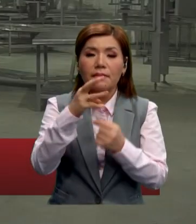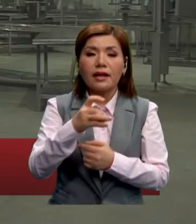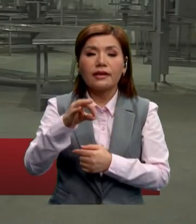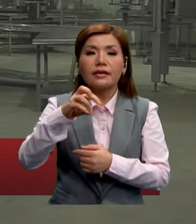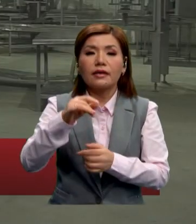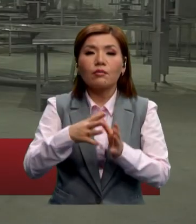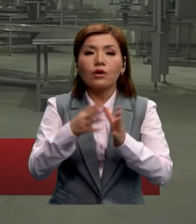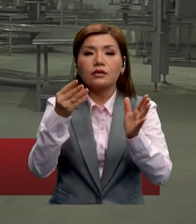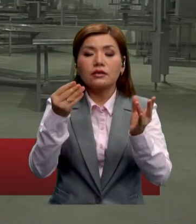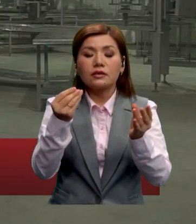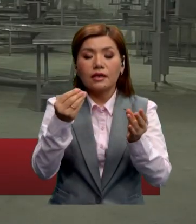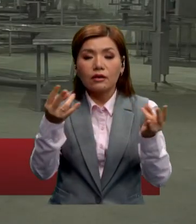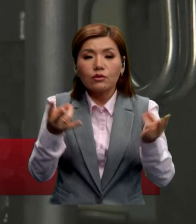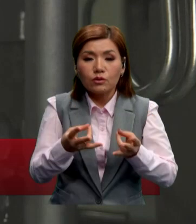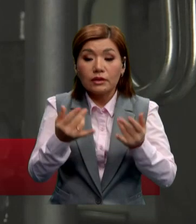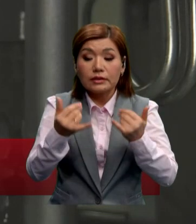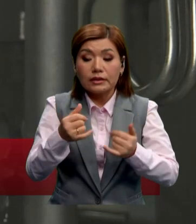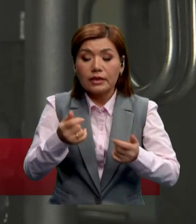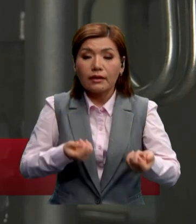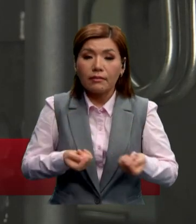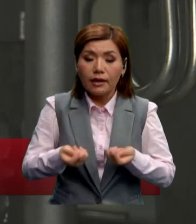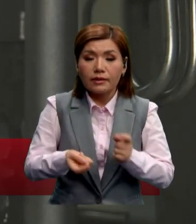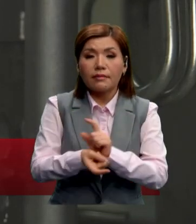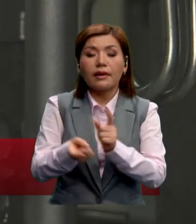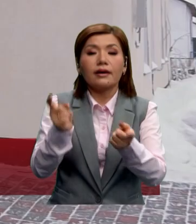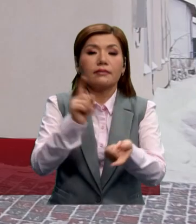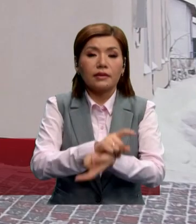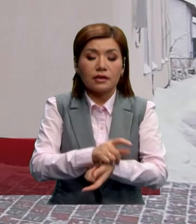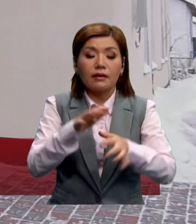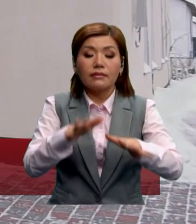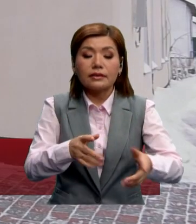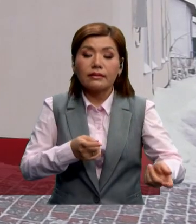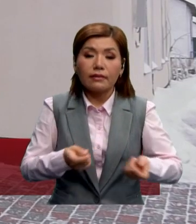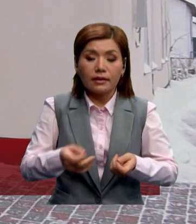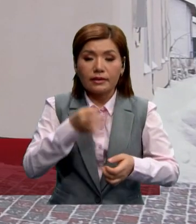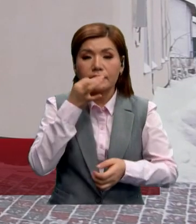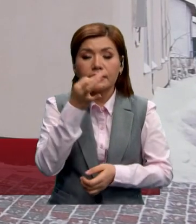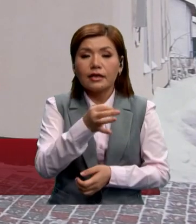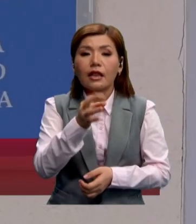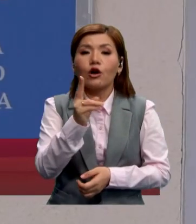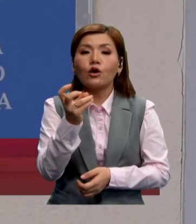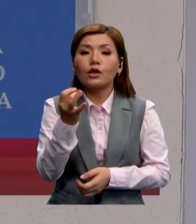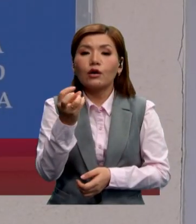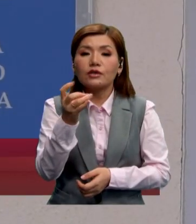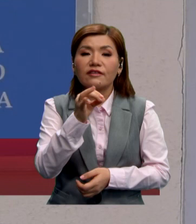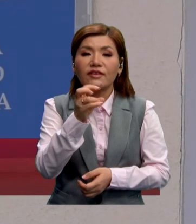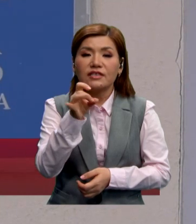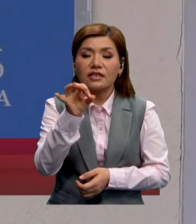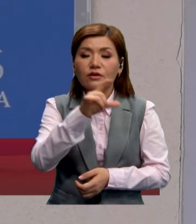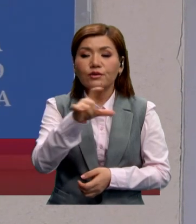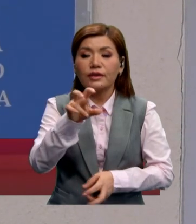теңгеден артық қаржы қажет деген. Биыл басшылық құрамы ауысыпты. Жергілікті билік өкілінің айтуынша, құрылтайшылар инвестор іздеп